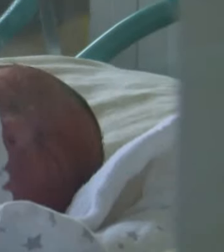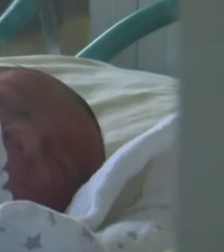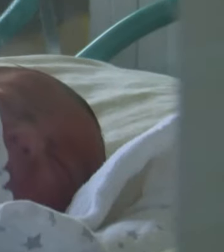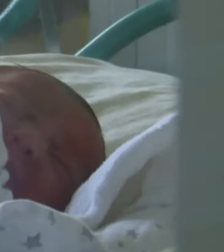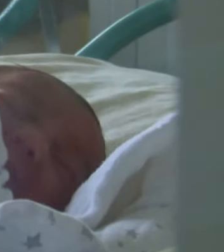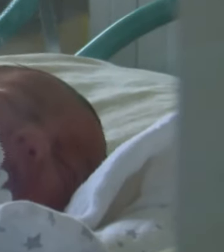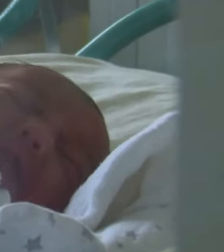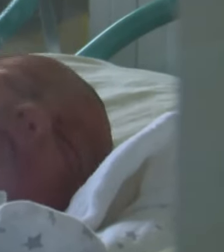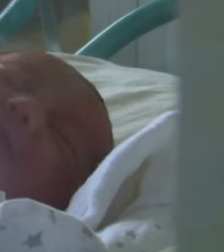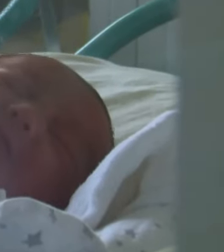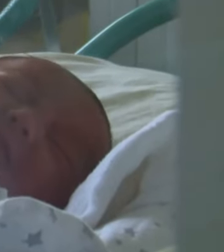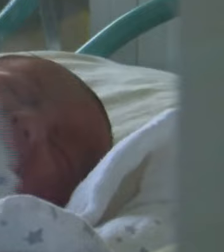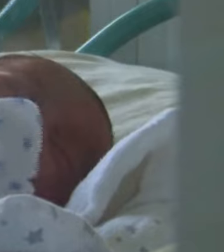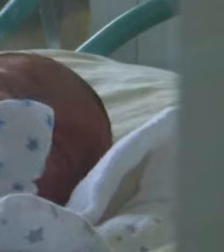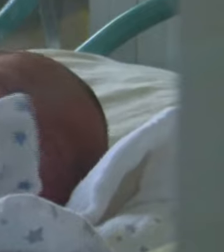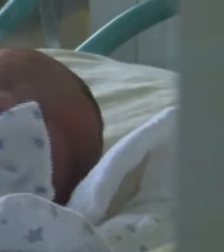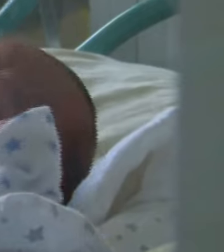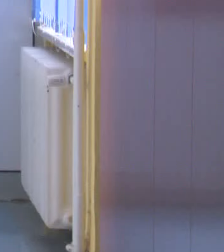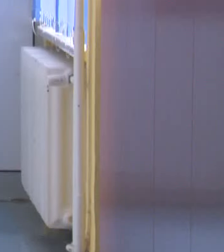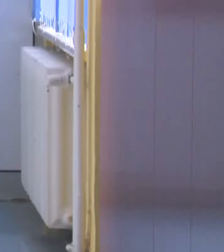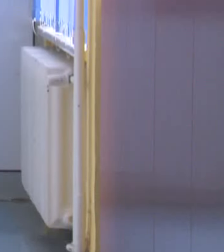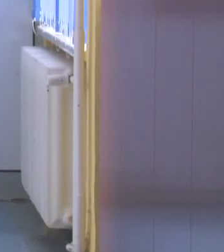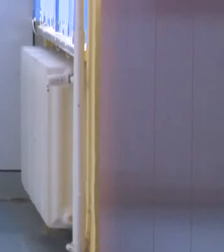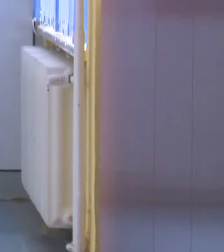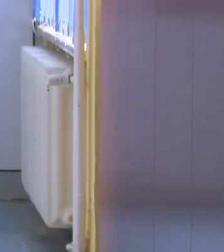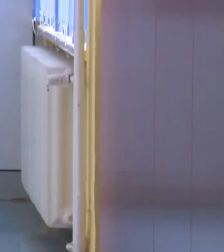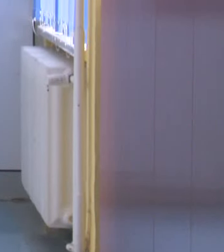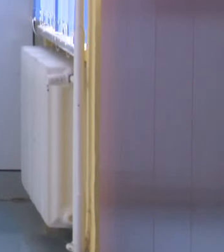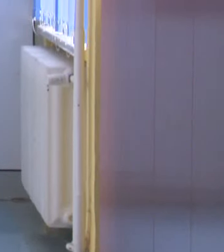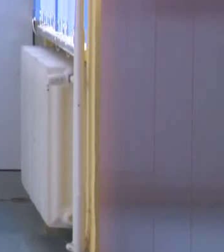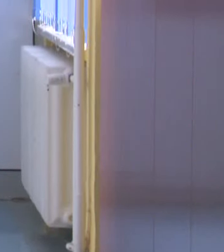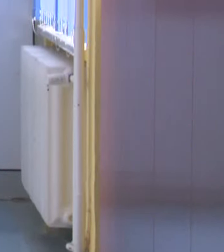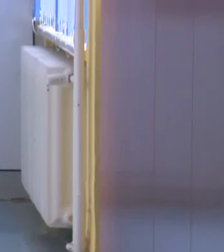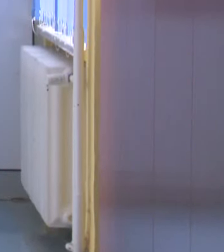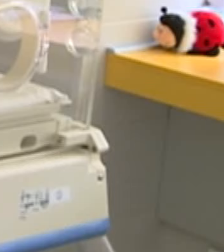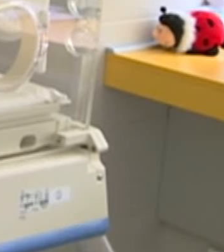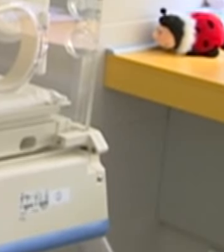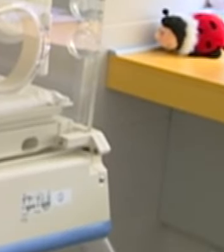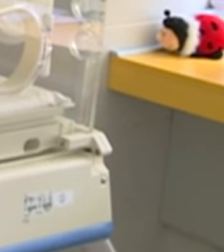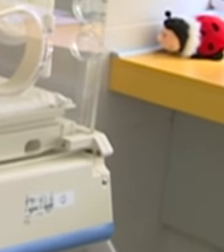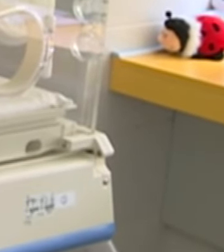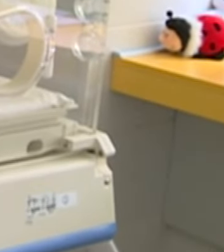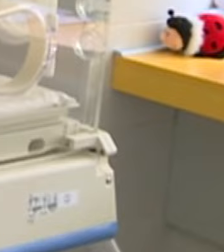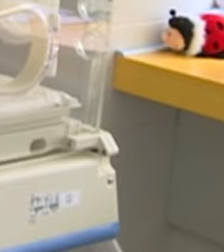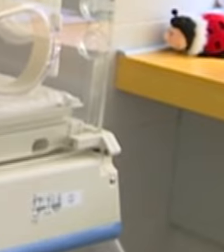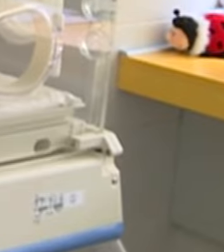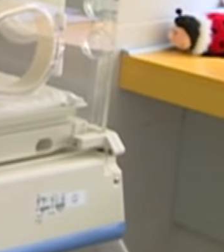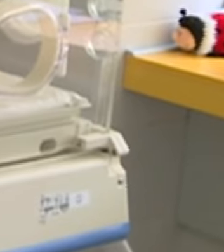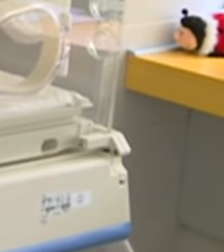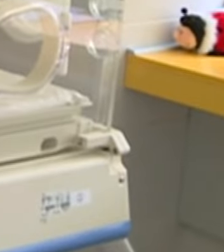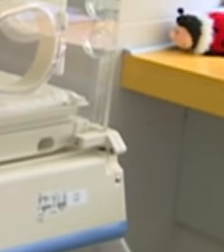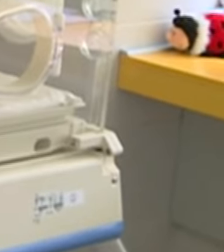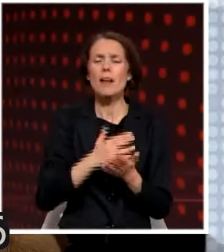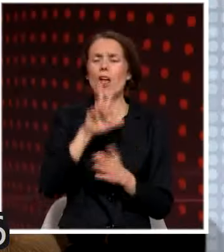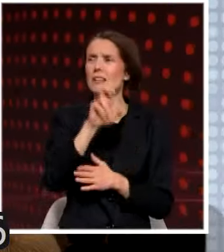az elsőszülött gyermekre, mondta a szerb elnök. Most azonnal 500 ezer dinárt adunk a gyermek születése után, tette